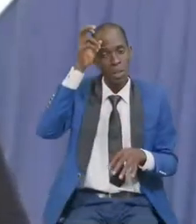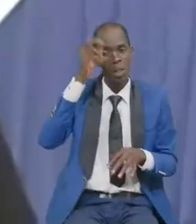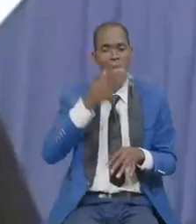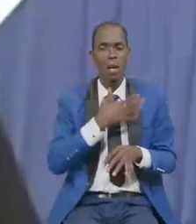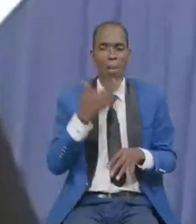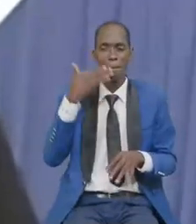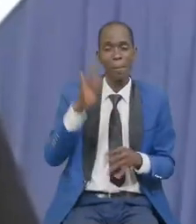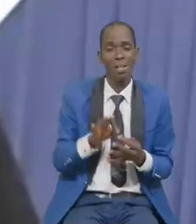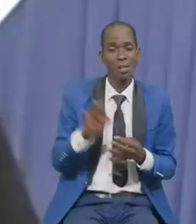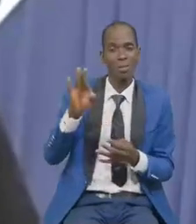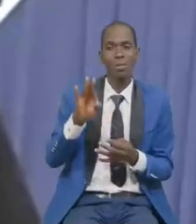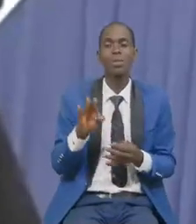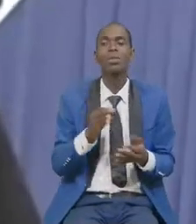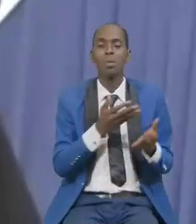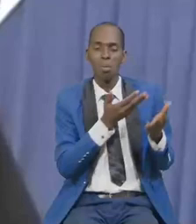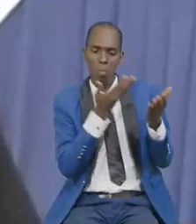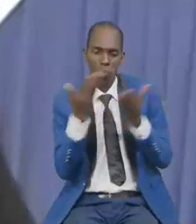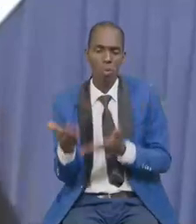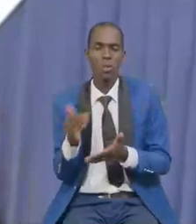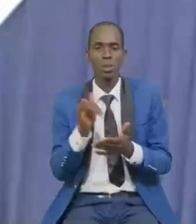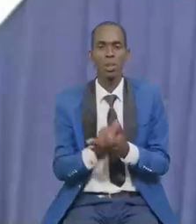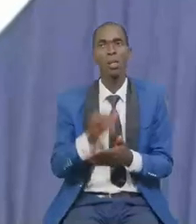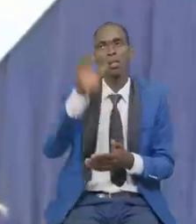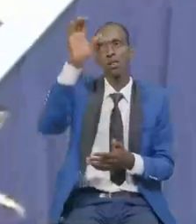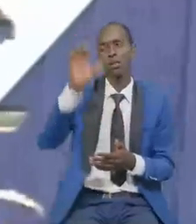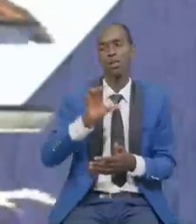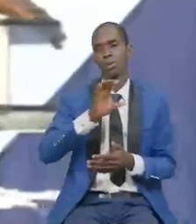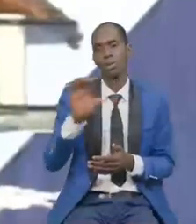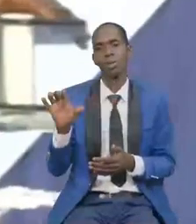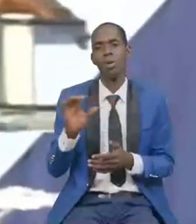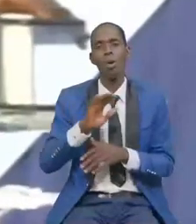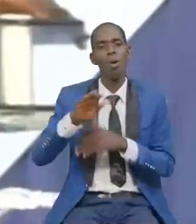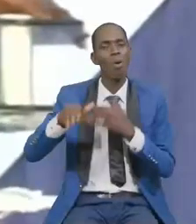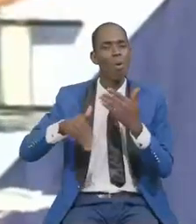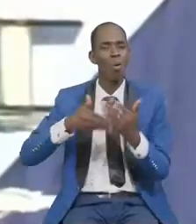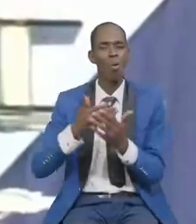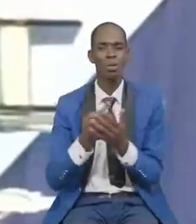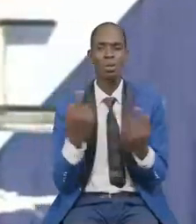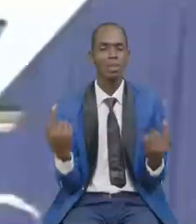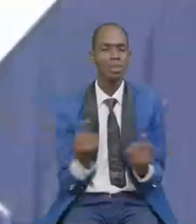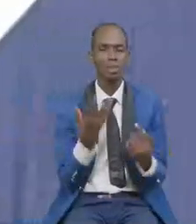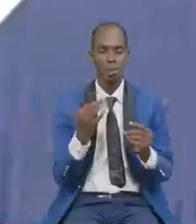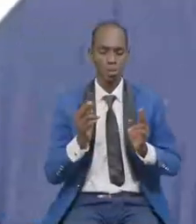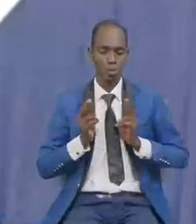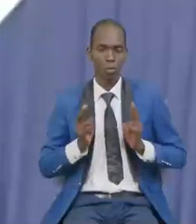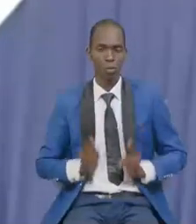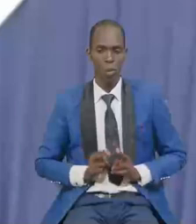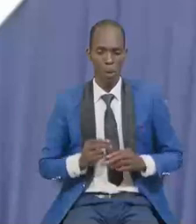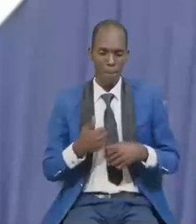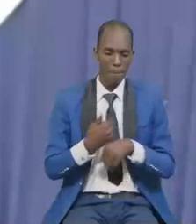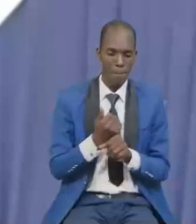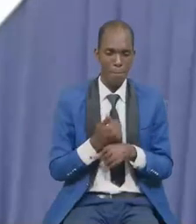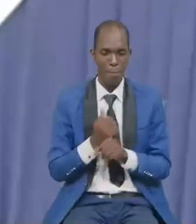ils ont fabriqué cette croix-là. Tous les péchés de l'humanité ont fabriqué cette